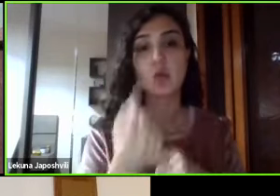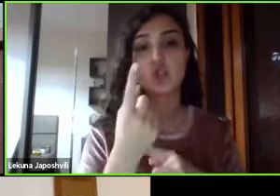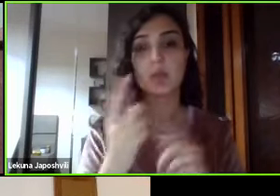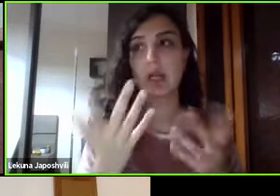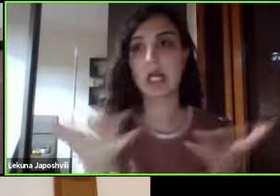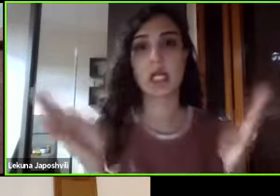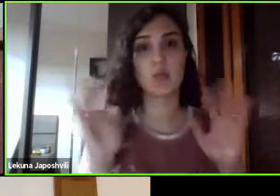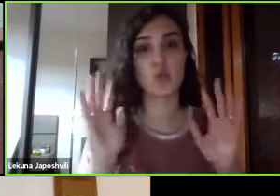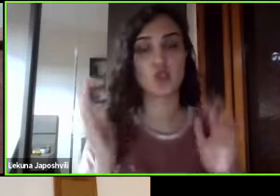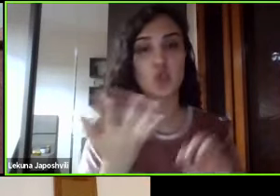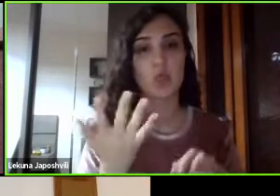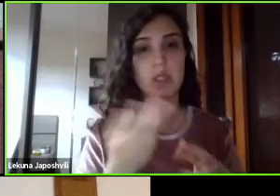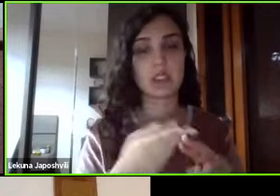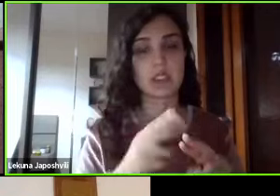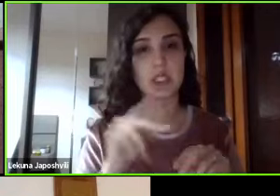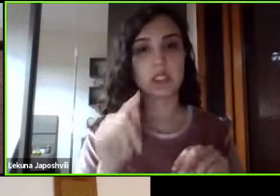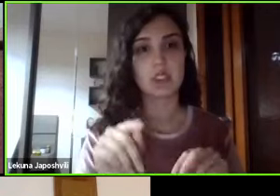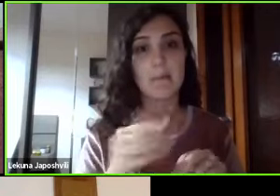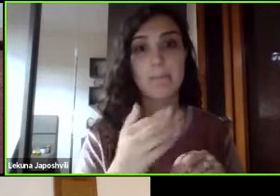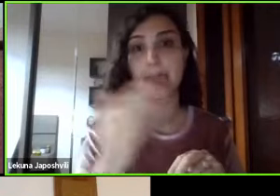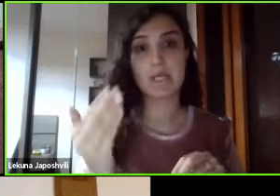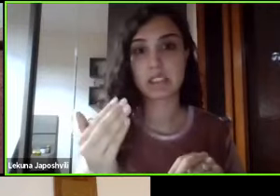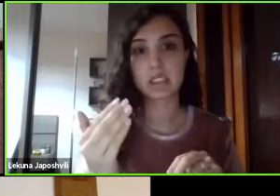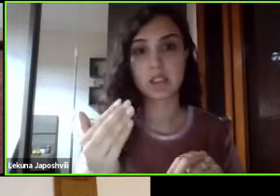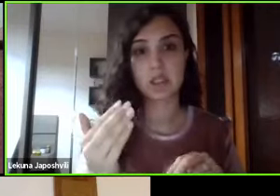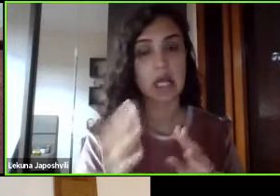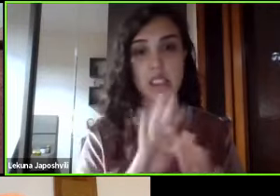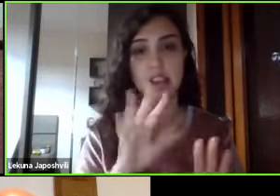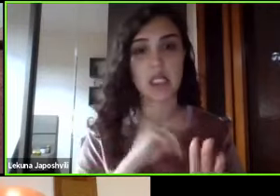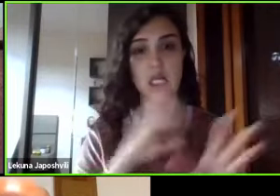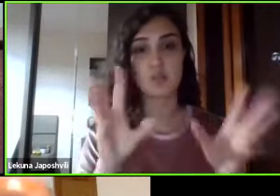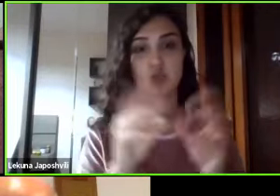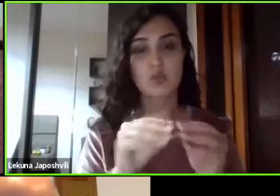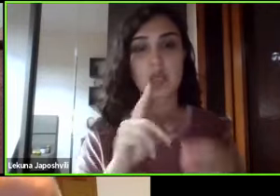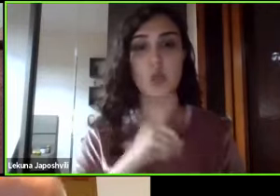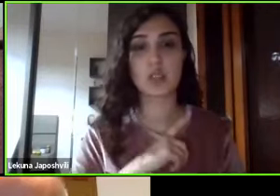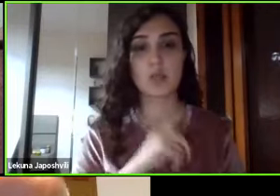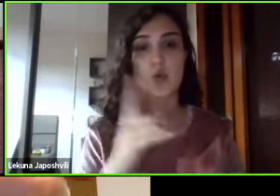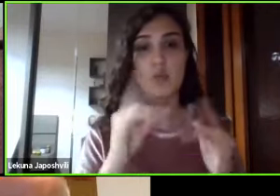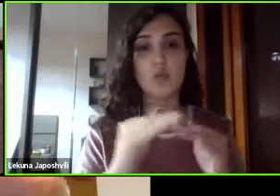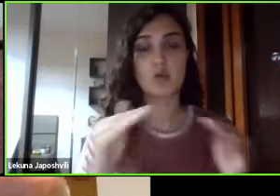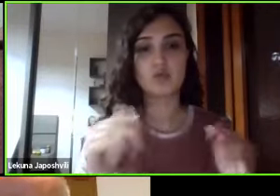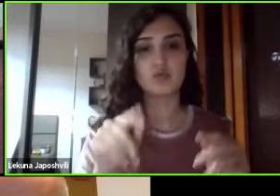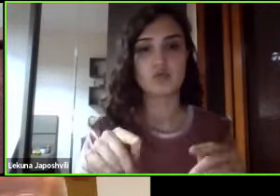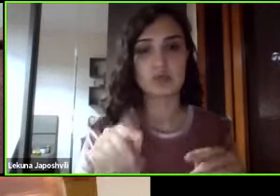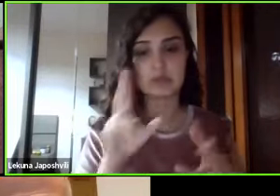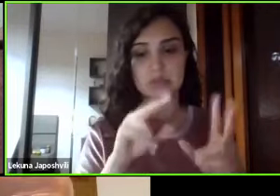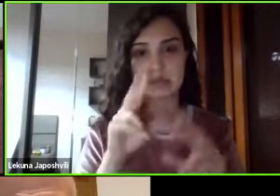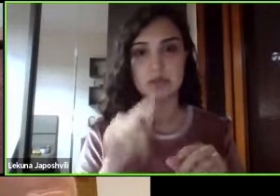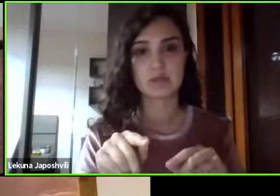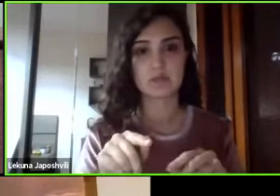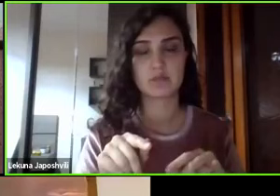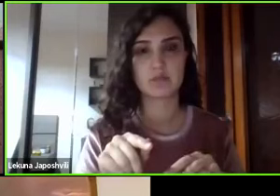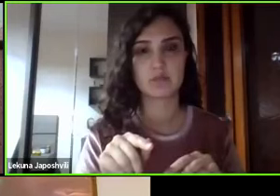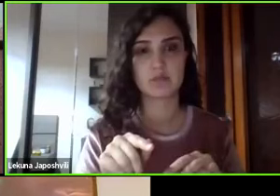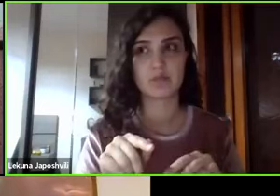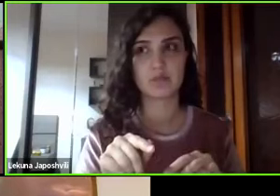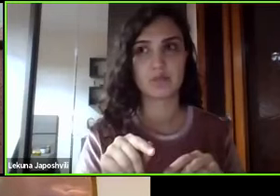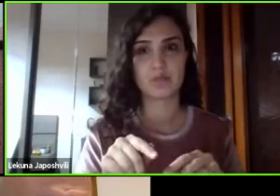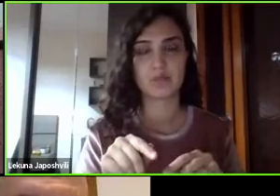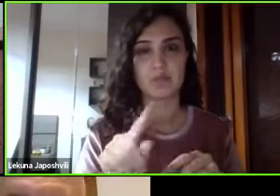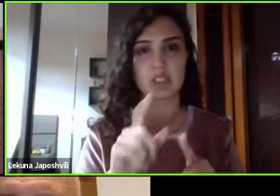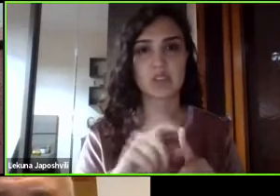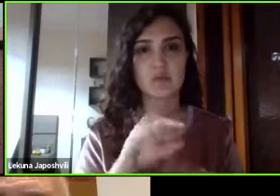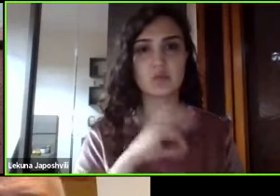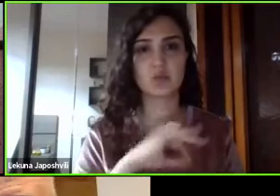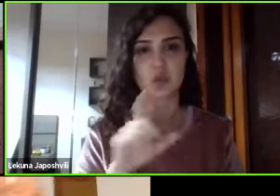გარემოში, რომელიც მასთან ართანამშრომლობს, რომელიც ელოდება, რომ ბავშვი გათხდეს და გახდეს, აი რა სიტყვა ვიხმარო,